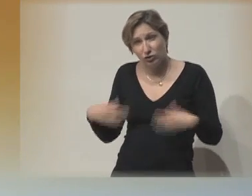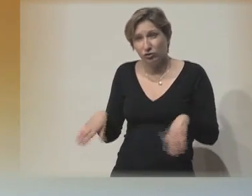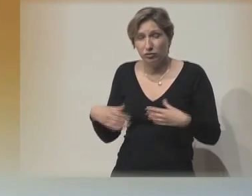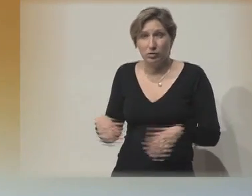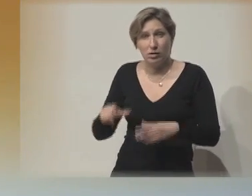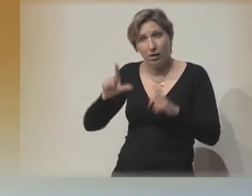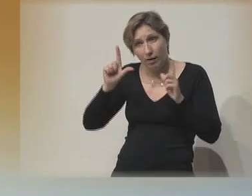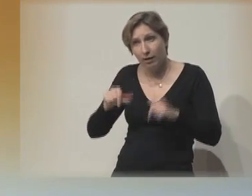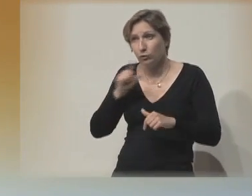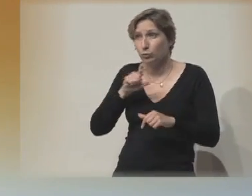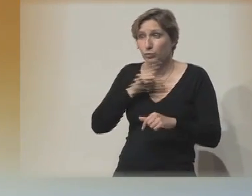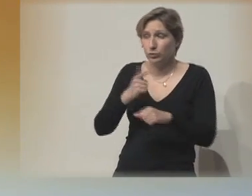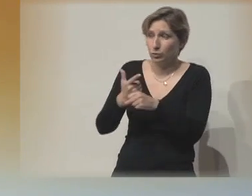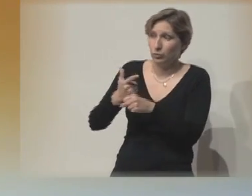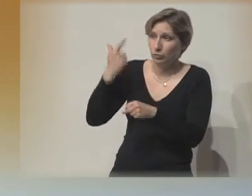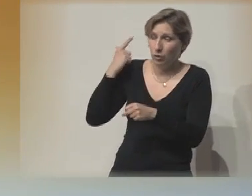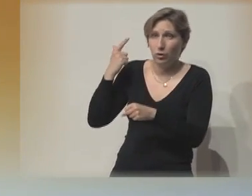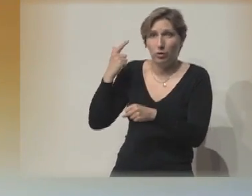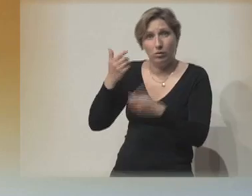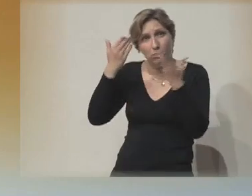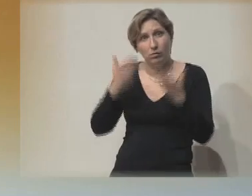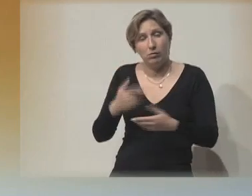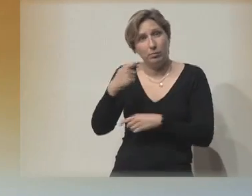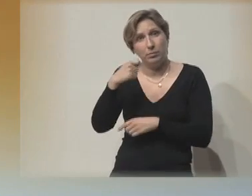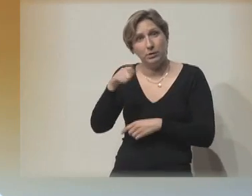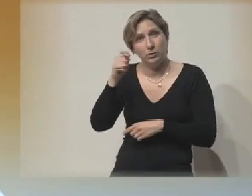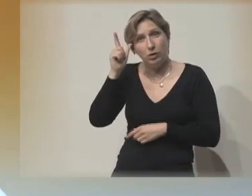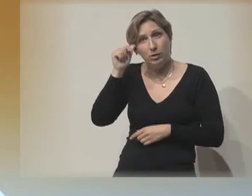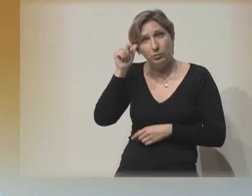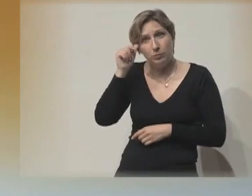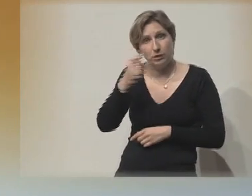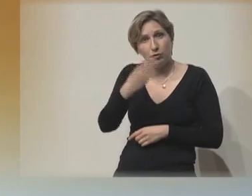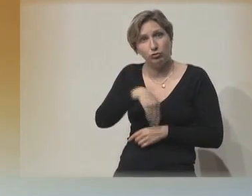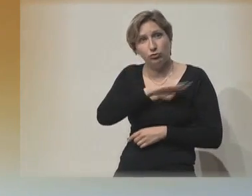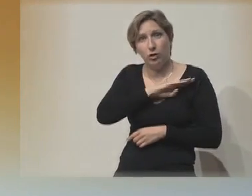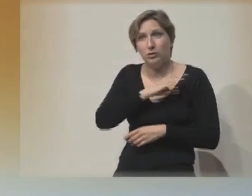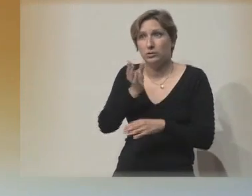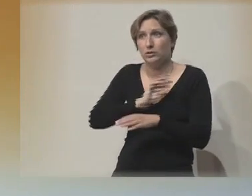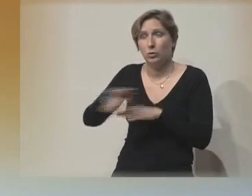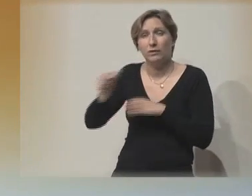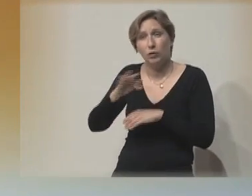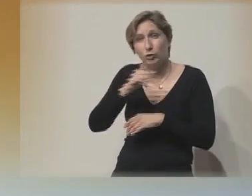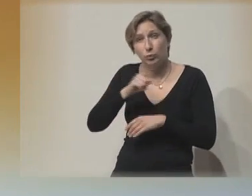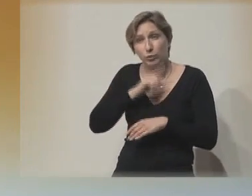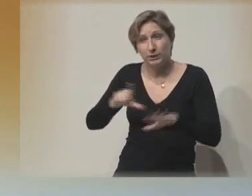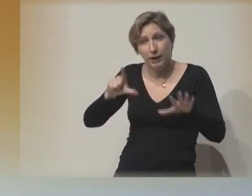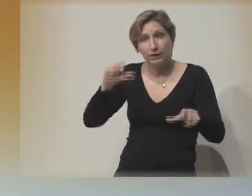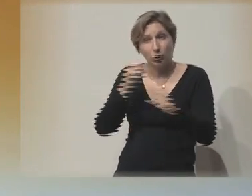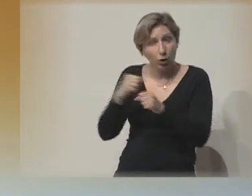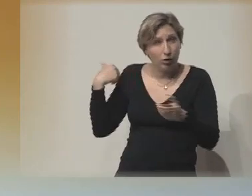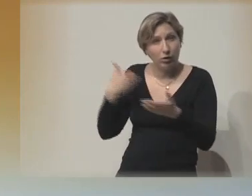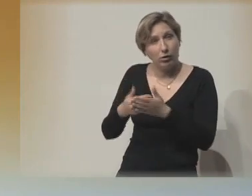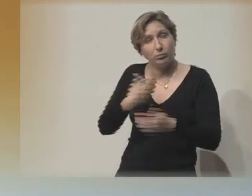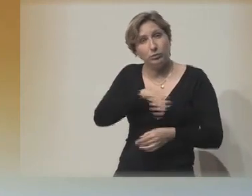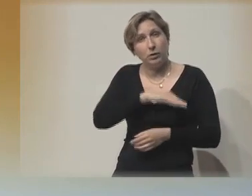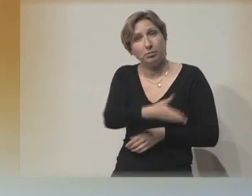en place depuis 2 ans, et pour le président de la République en charge de la sécurité des Français depuis 7 ans, comme